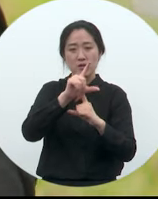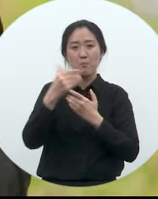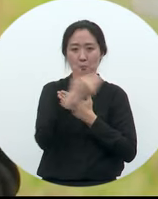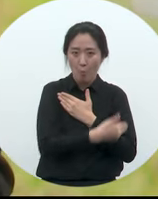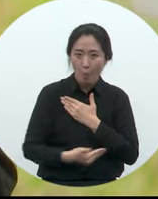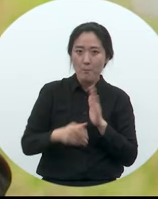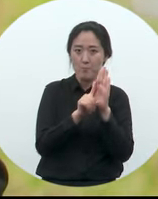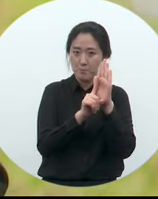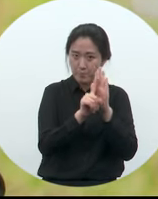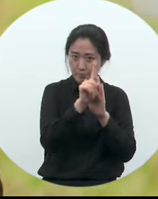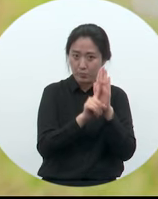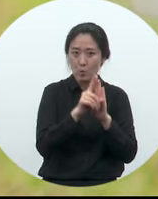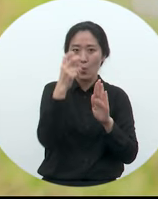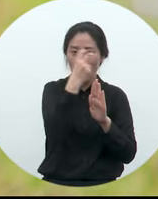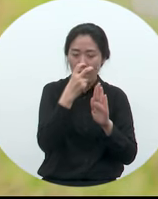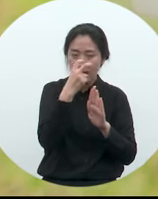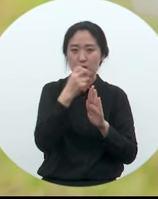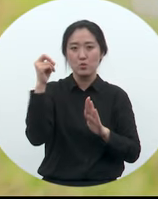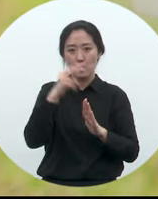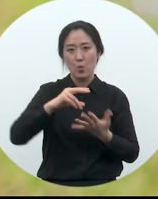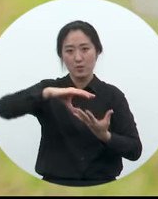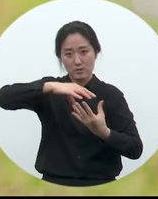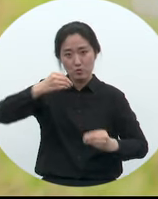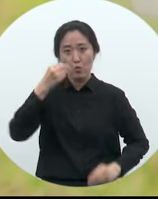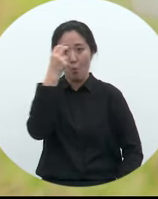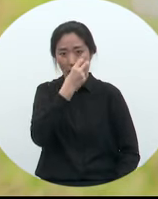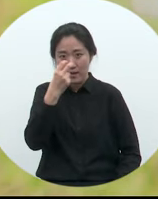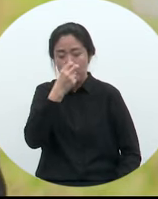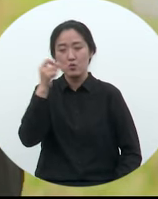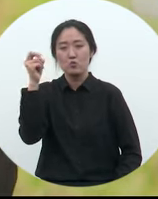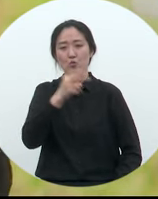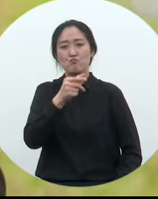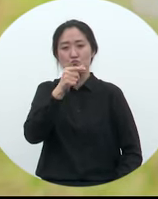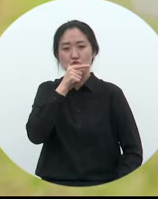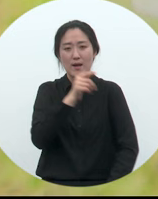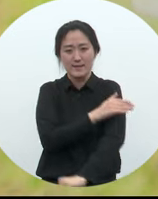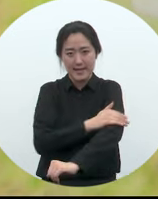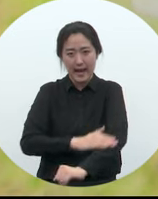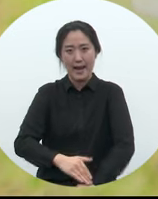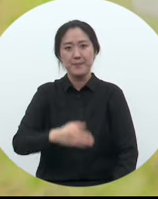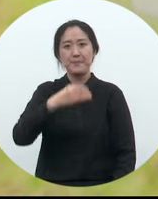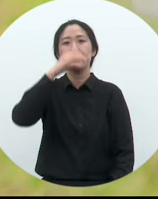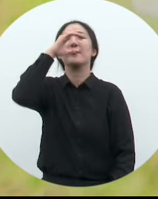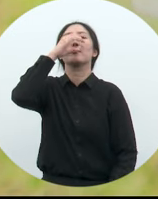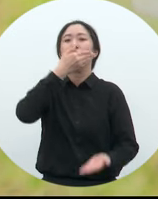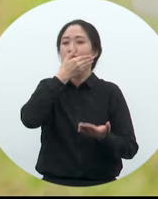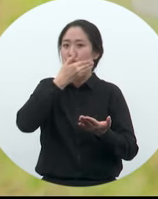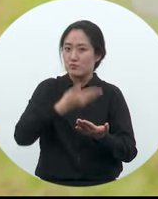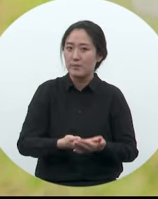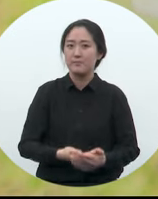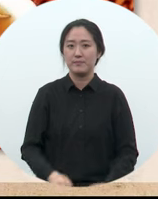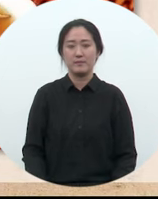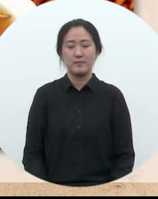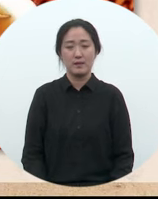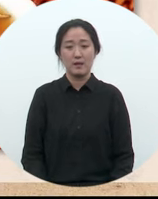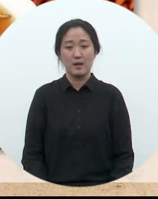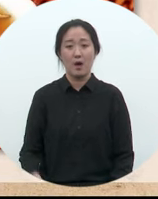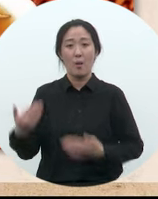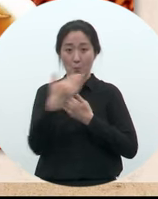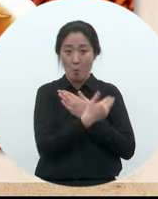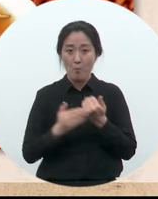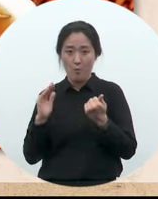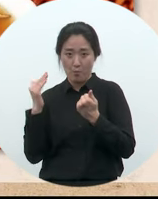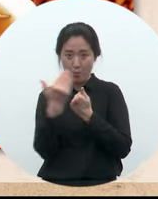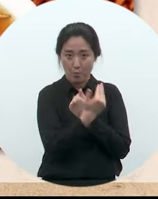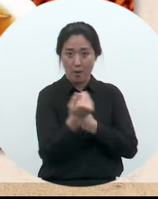체온 관리를 잘하는 거, 그리고 근육이 빠지지 않게끔 하는 거, 그리고 물 같은 걸잘 마셔주는 것도 굉장히